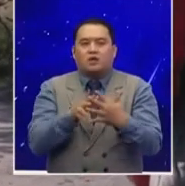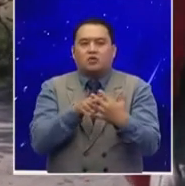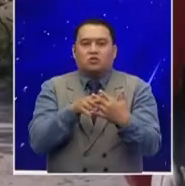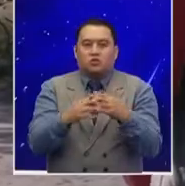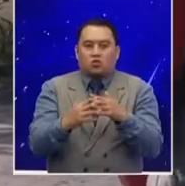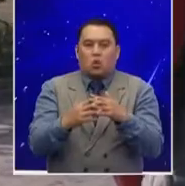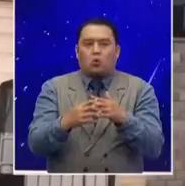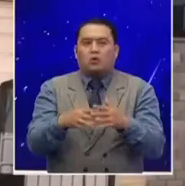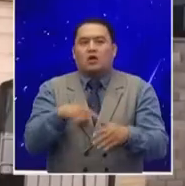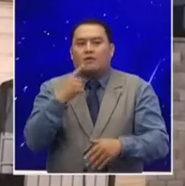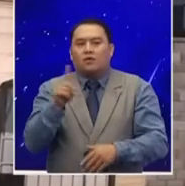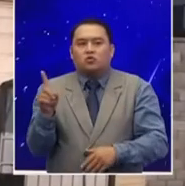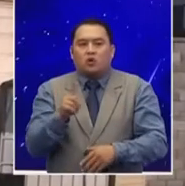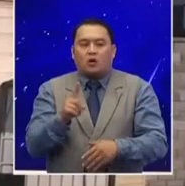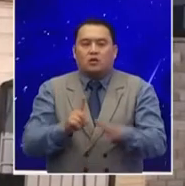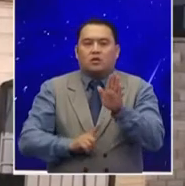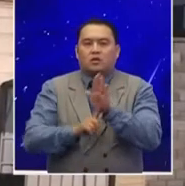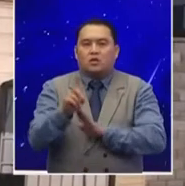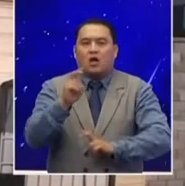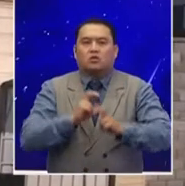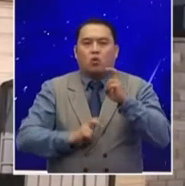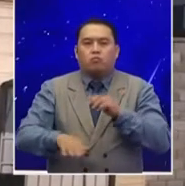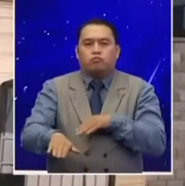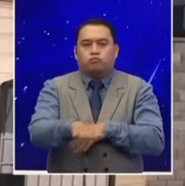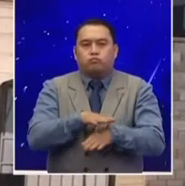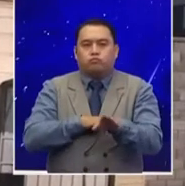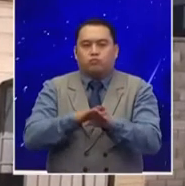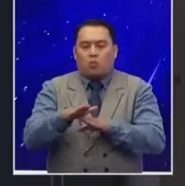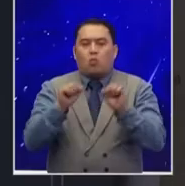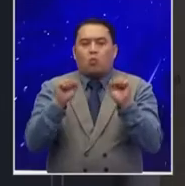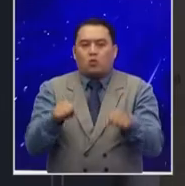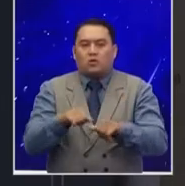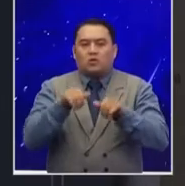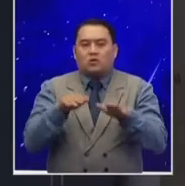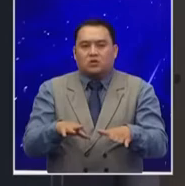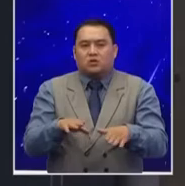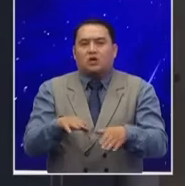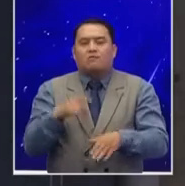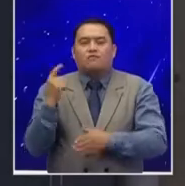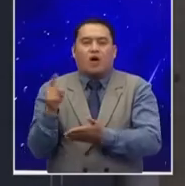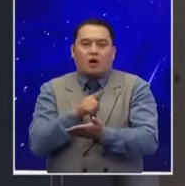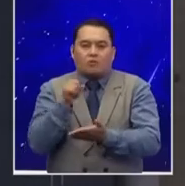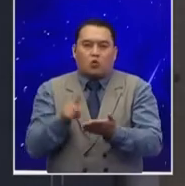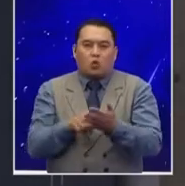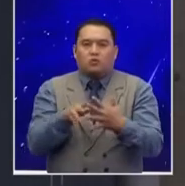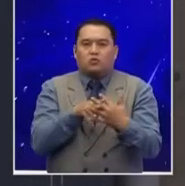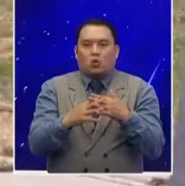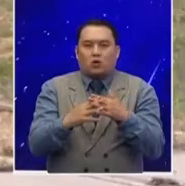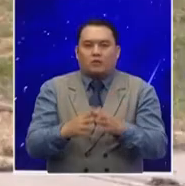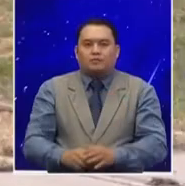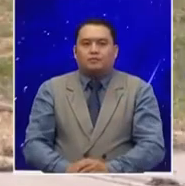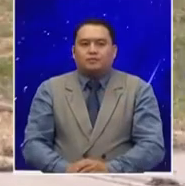Данияр Конырбаев отмечает, что запуск индустриальной зоны на полную мощность поспособствует решению коммунальных вопросов в поселках округа.